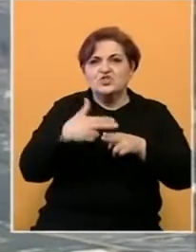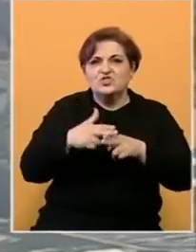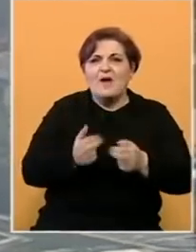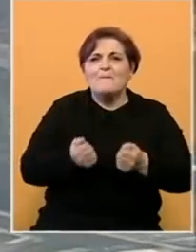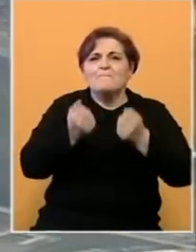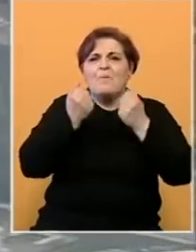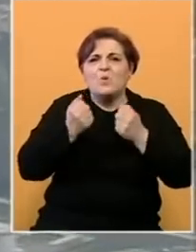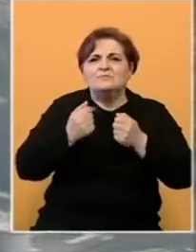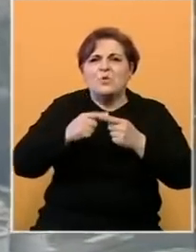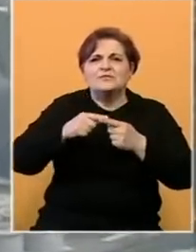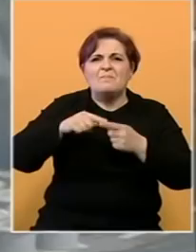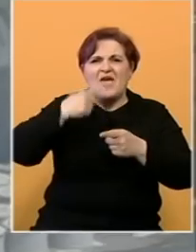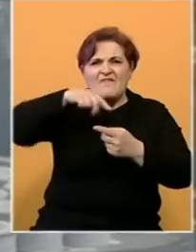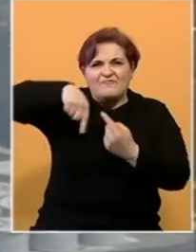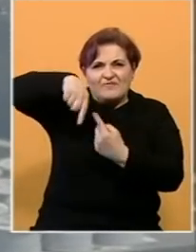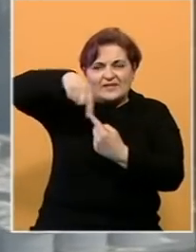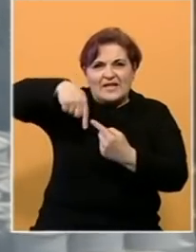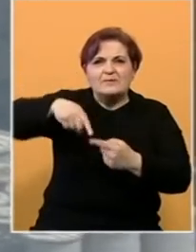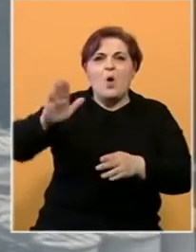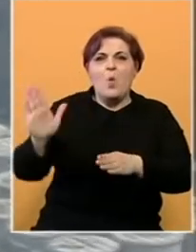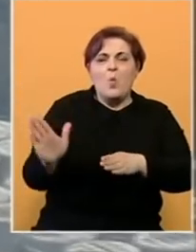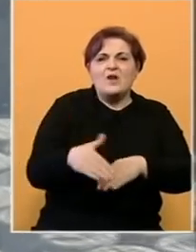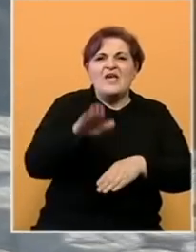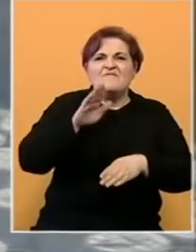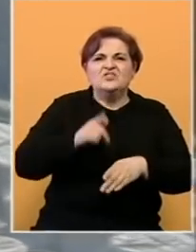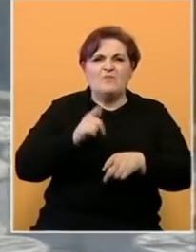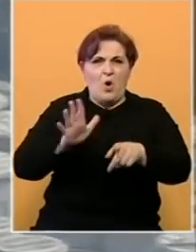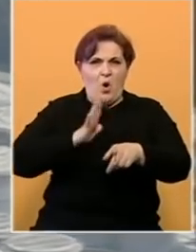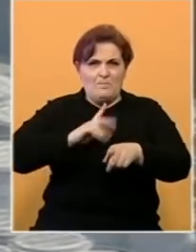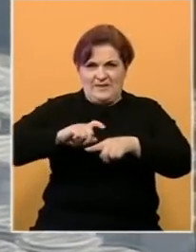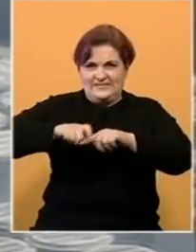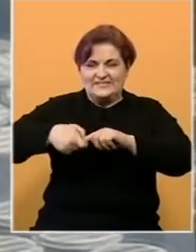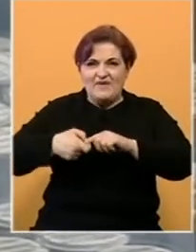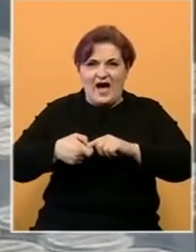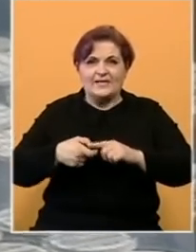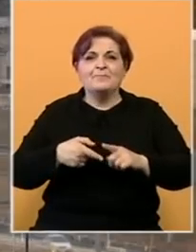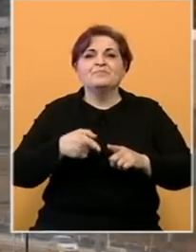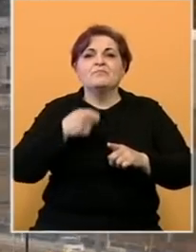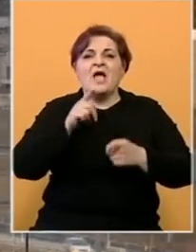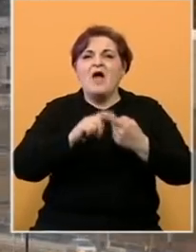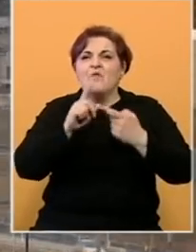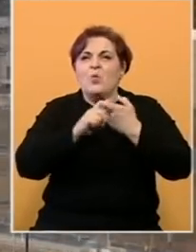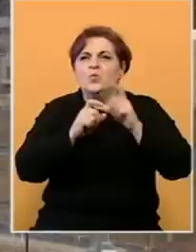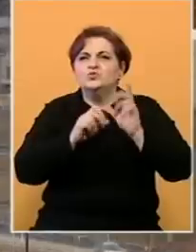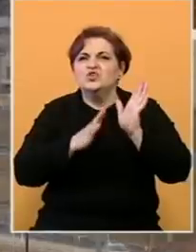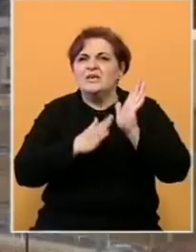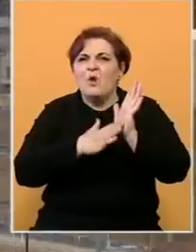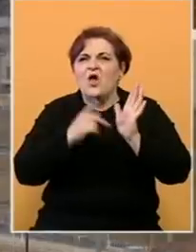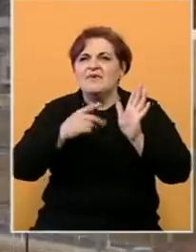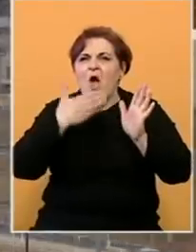uklanja većina radioaktivnih elemenata. Nuklearna elektrana Fukushima je znatno oštećena u razornom zemljotresu u